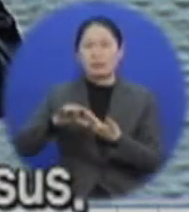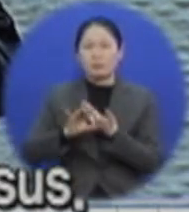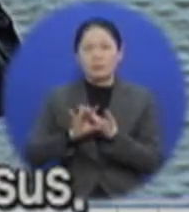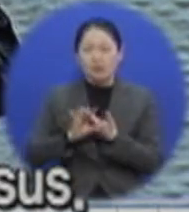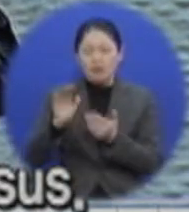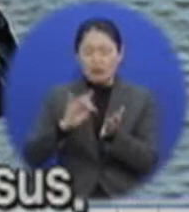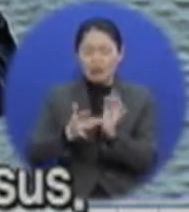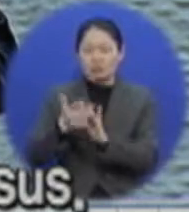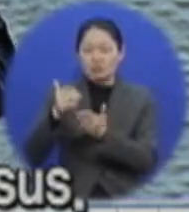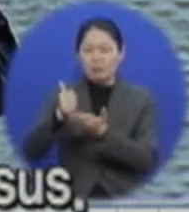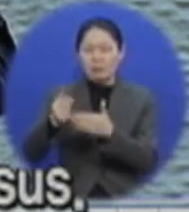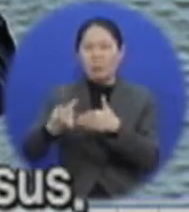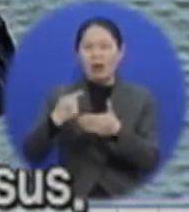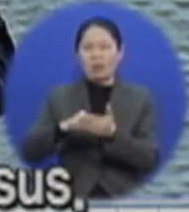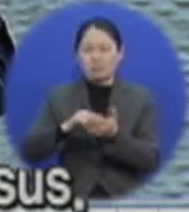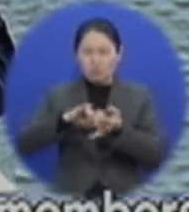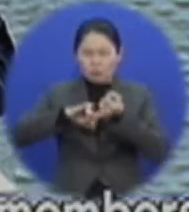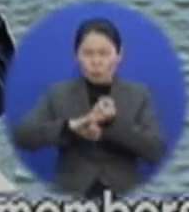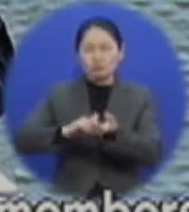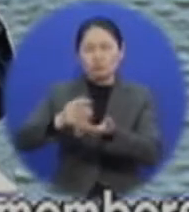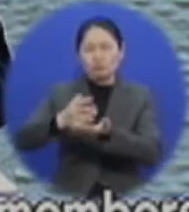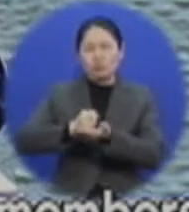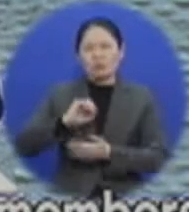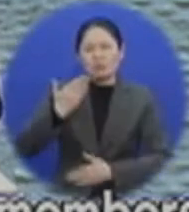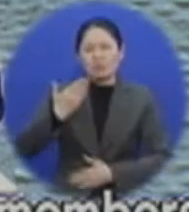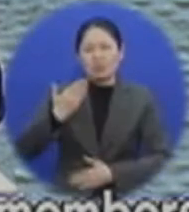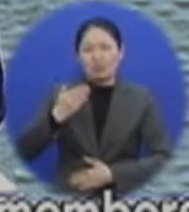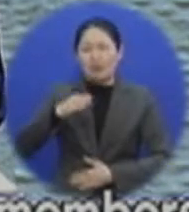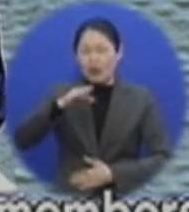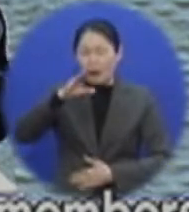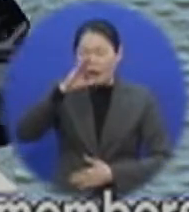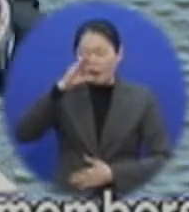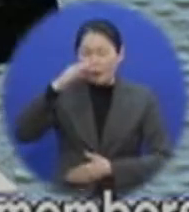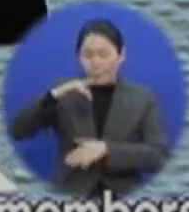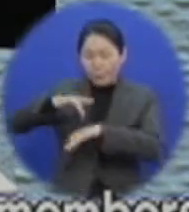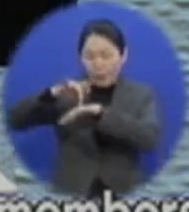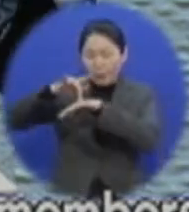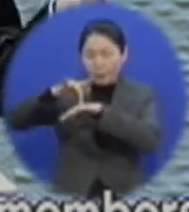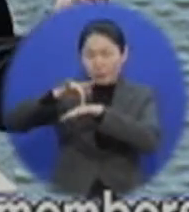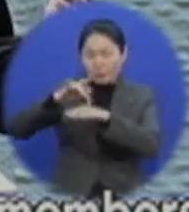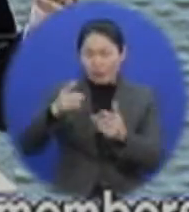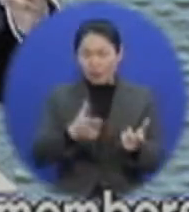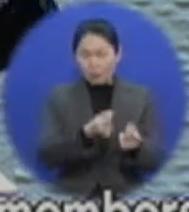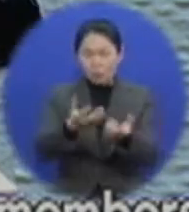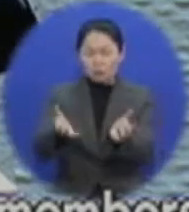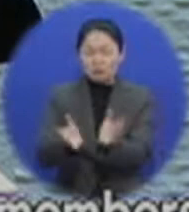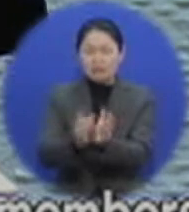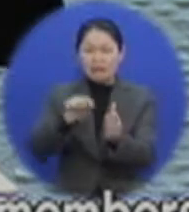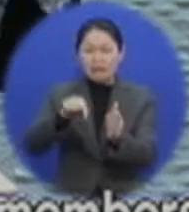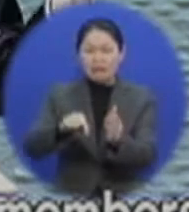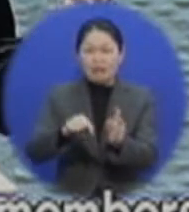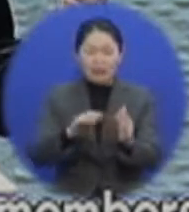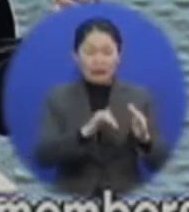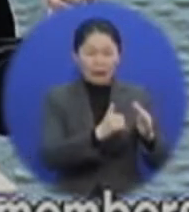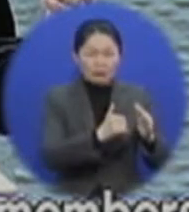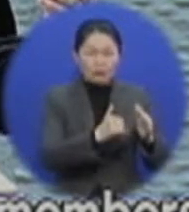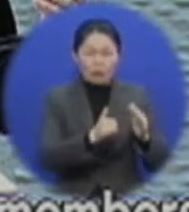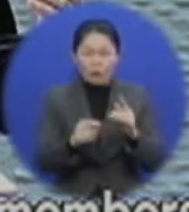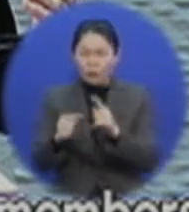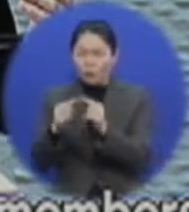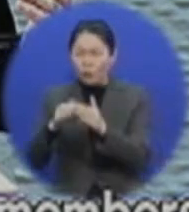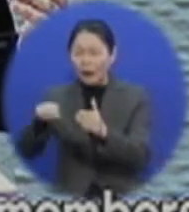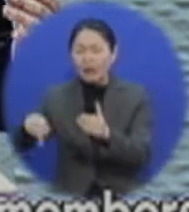예수님의 마음을 정말 품어야 합니다 이제 마귀가 공동체 안에 가족 안에 교회 교인들